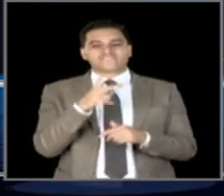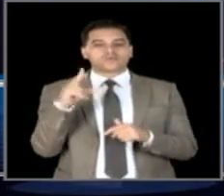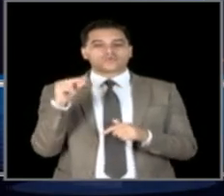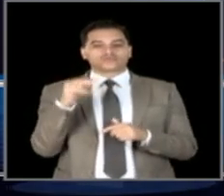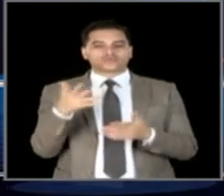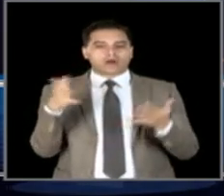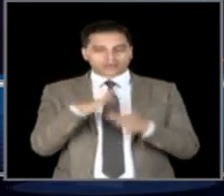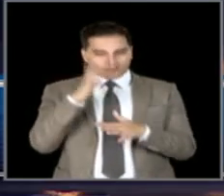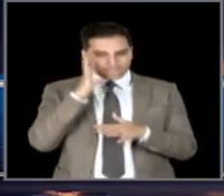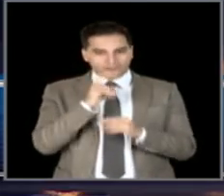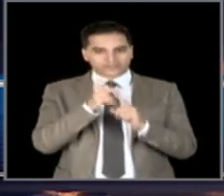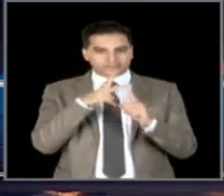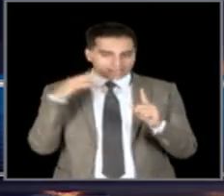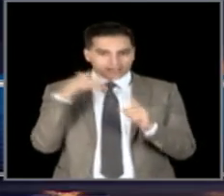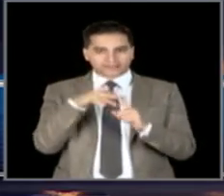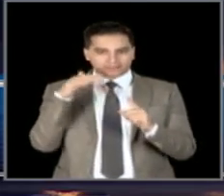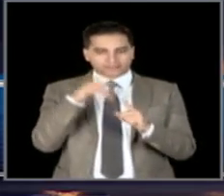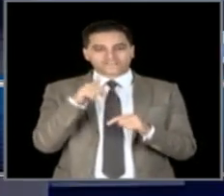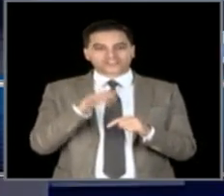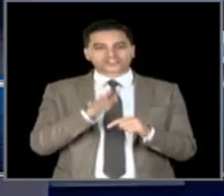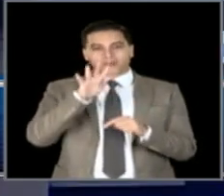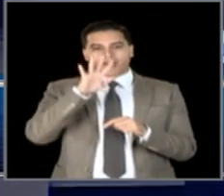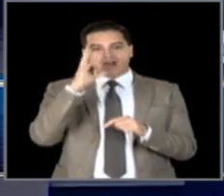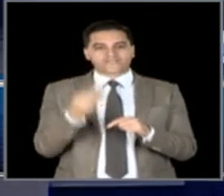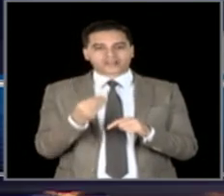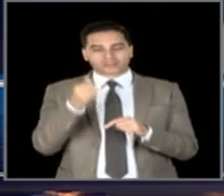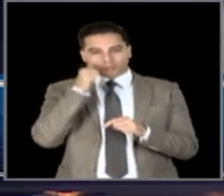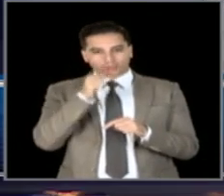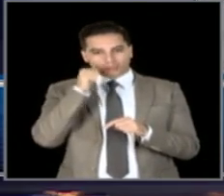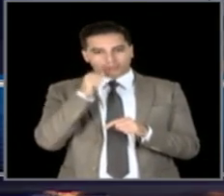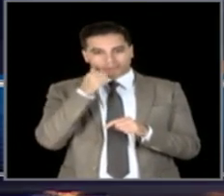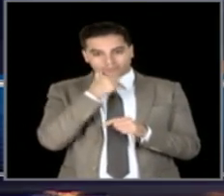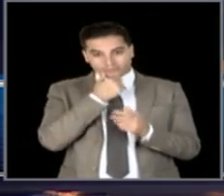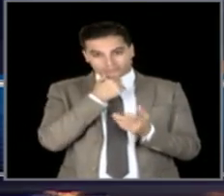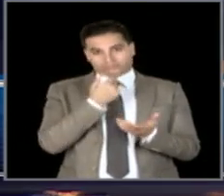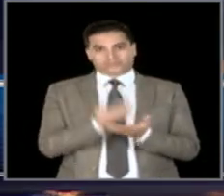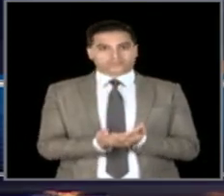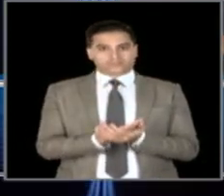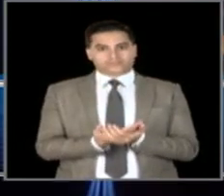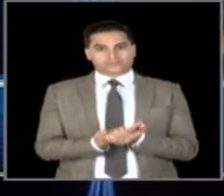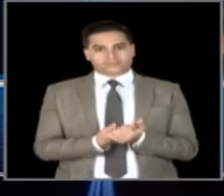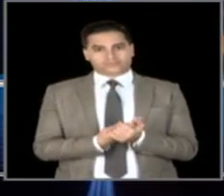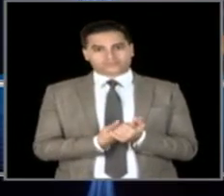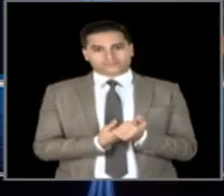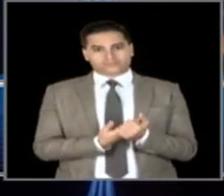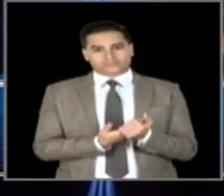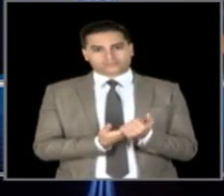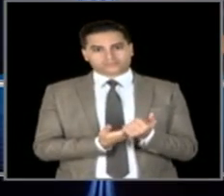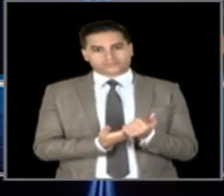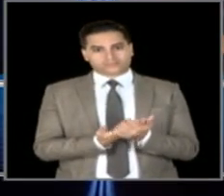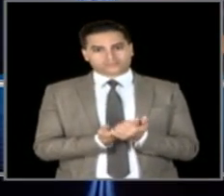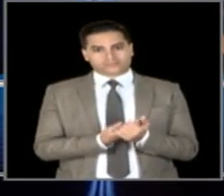العربي دوله في شمال افريقيا السودان يا عمر